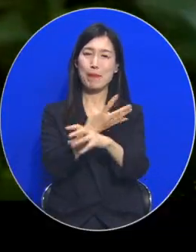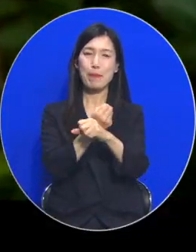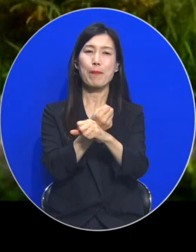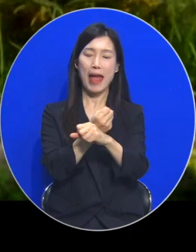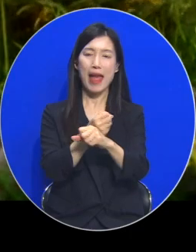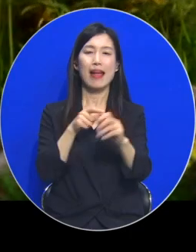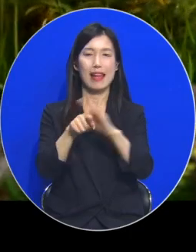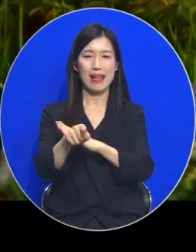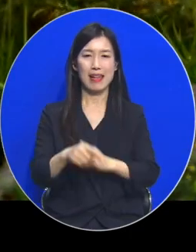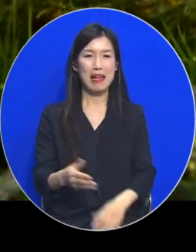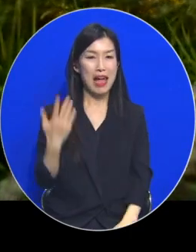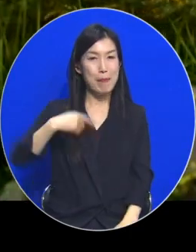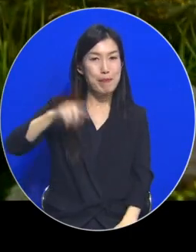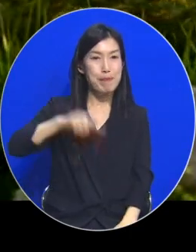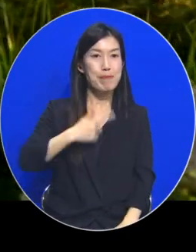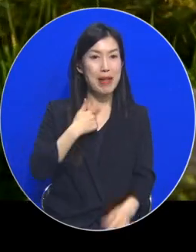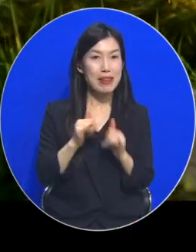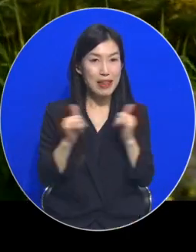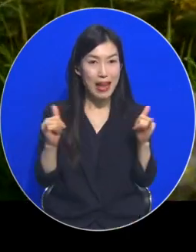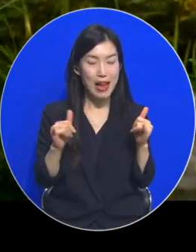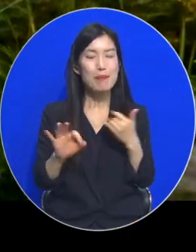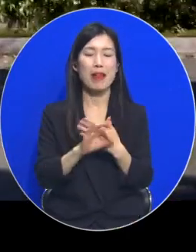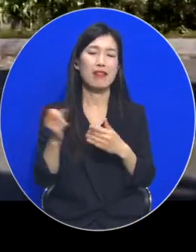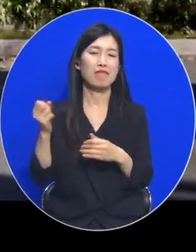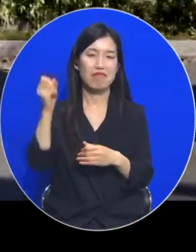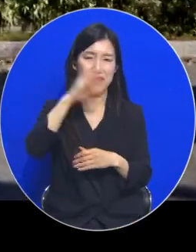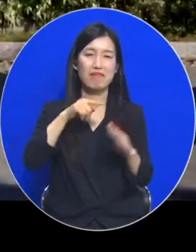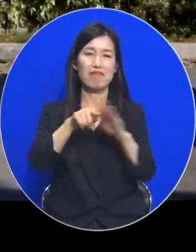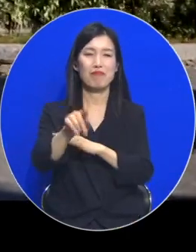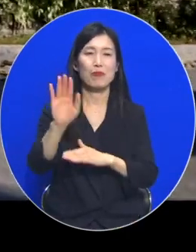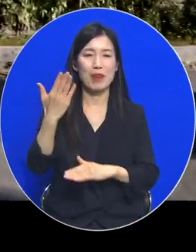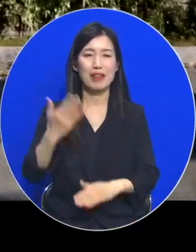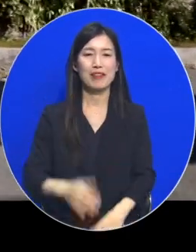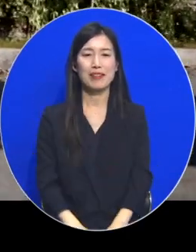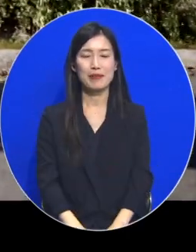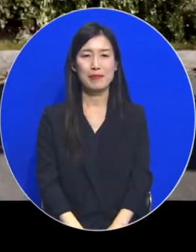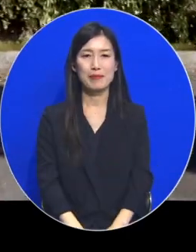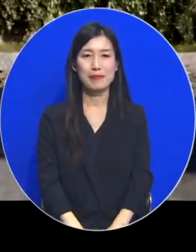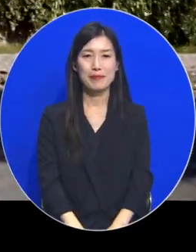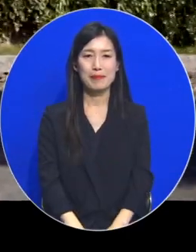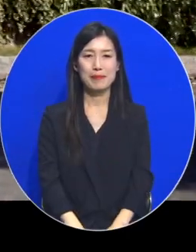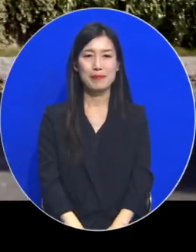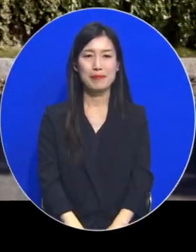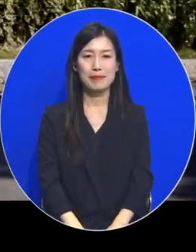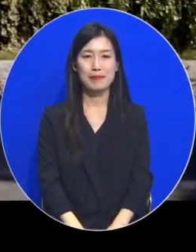기존 방문 기록이 있는 경우에는 즉시 입장할 수 있습니다. KTV 문기혁입니다.